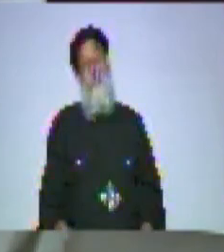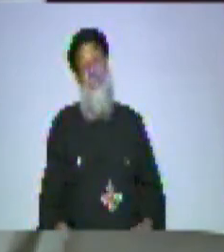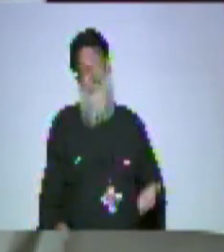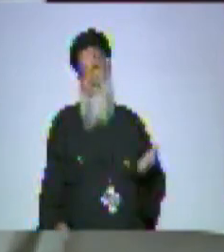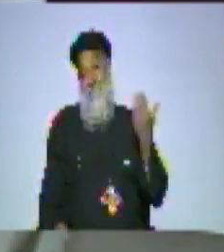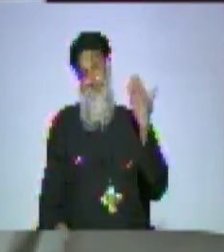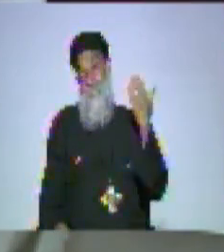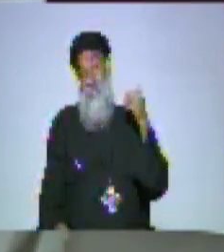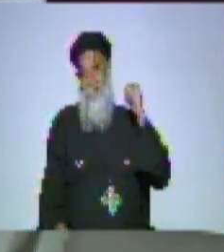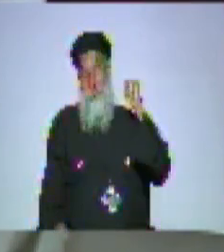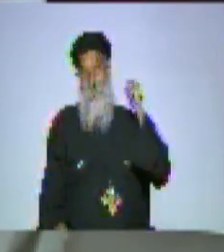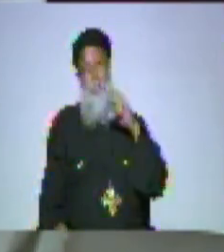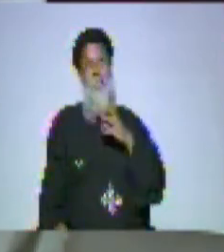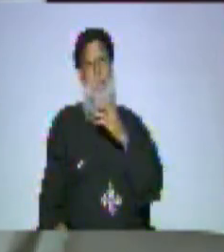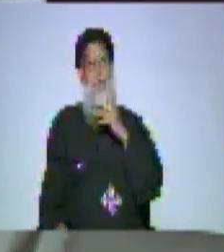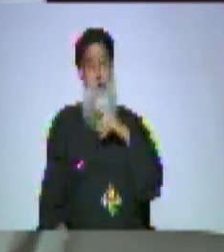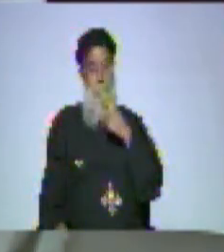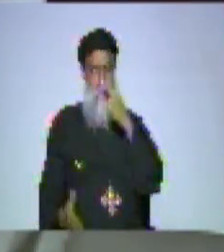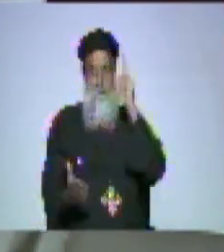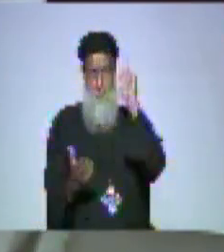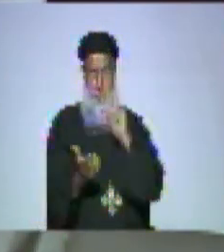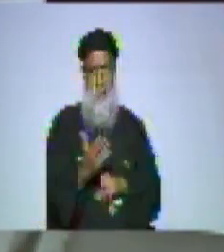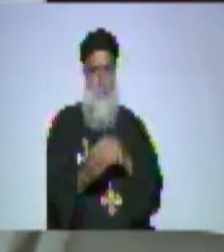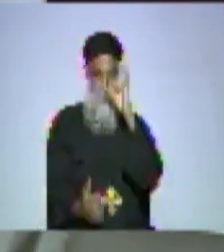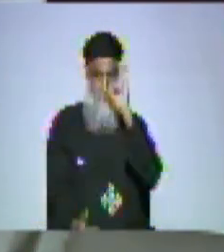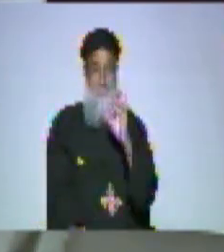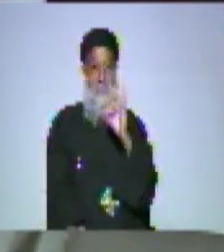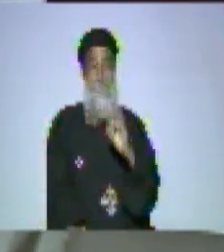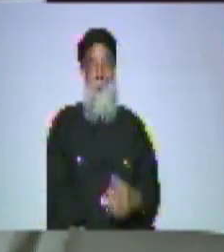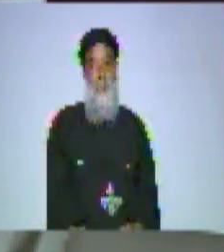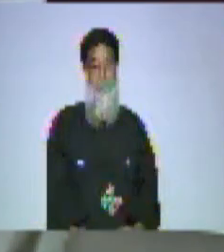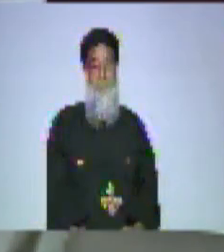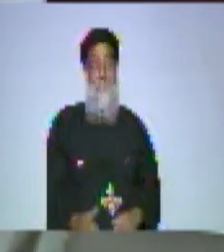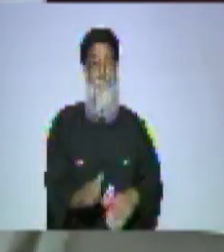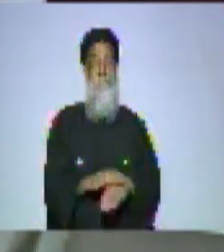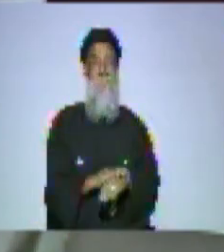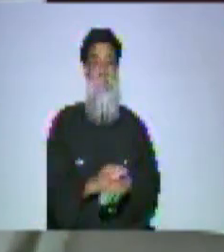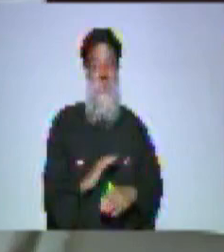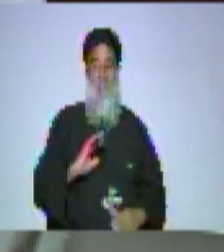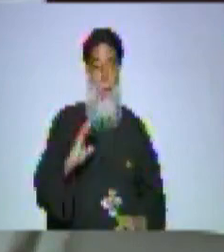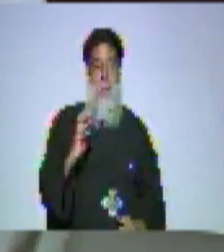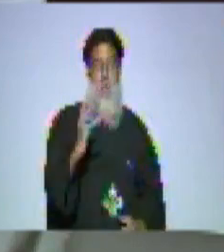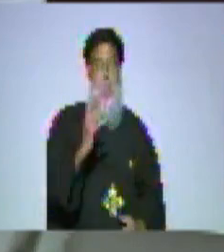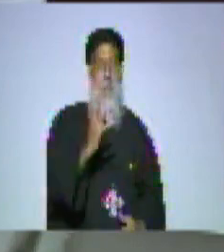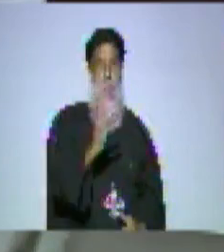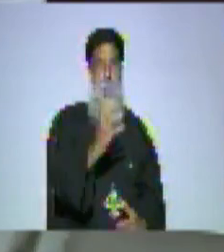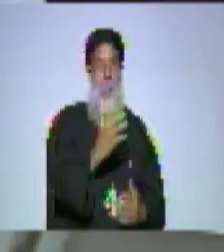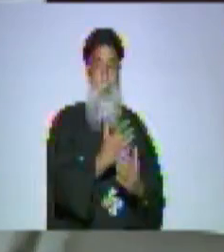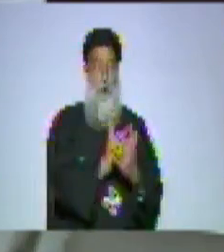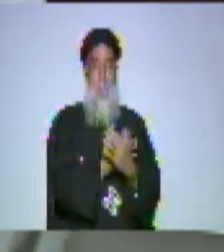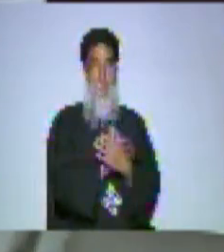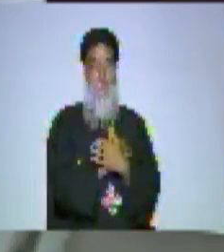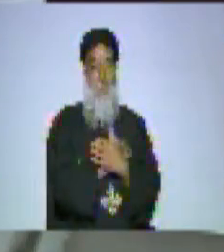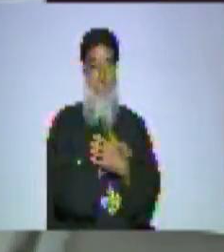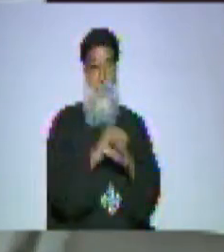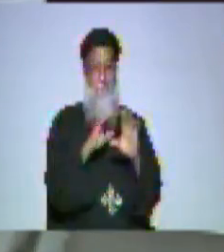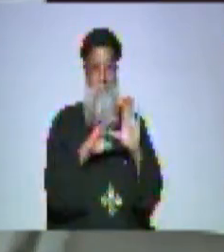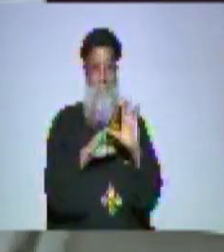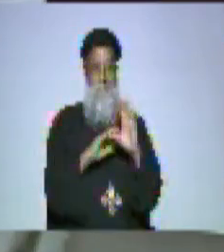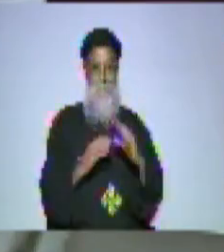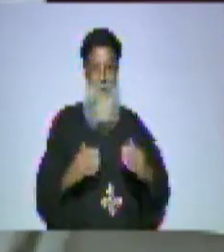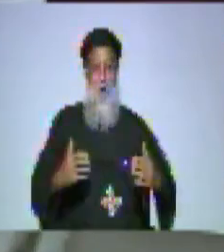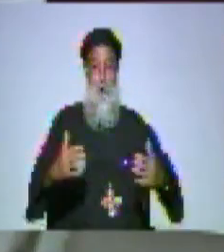اب بمعنى الكلمه يعني تحس انك في حضنه وانت قاعد قدامه يعني